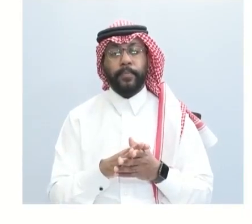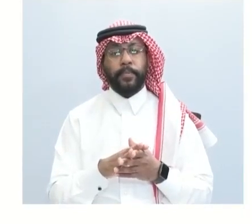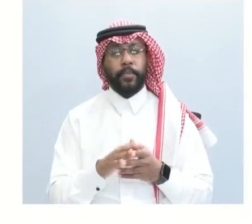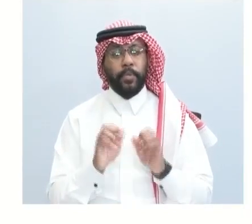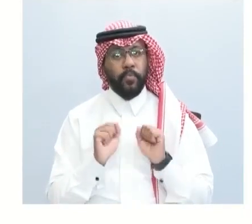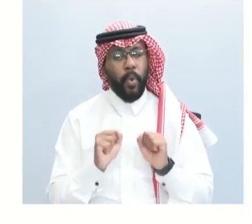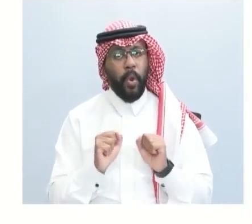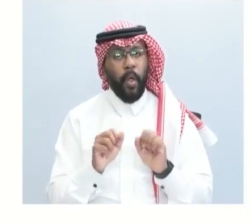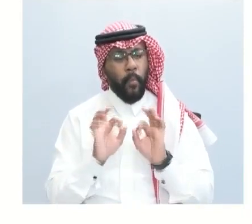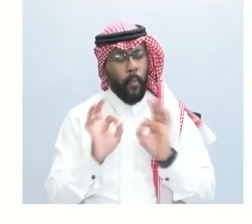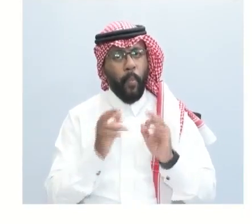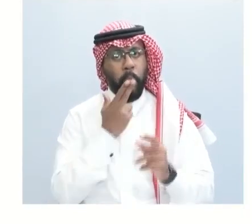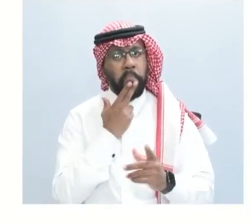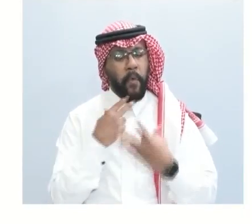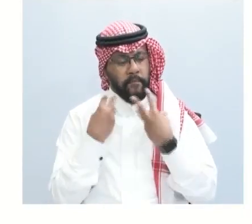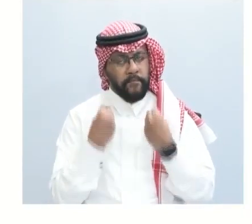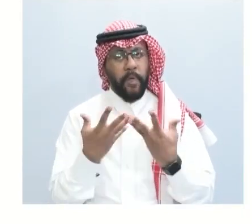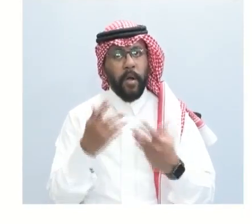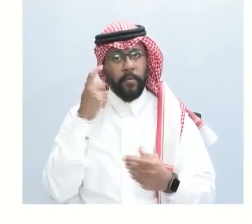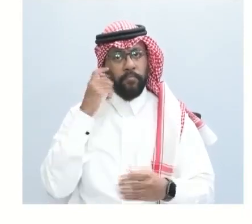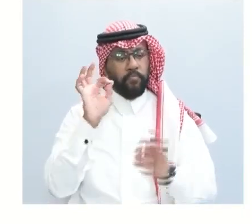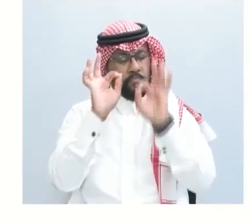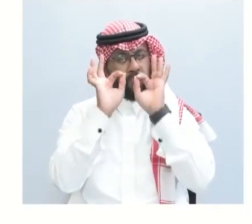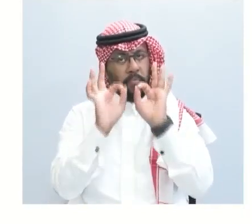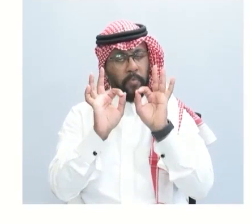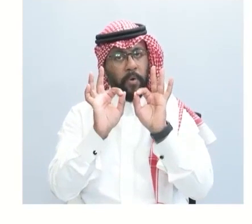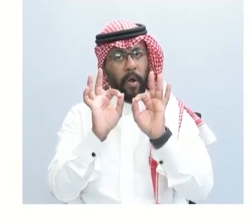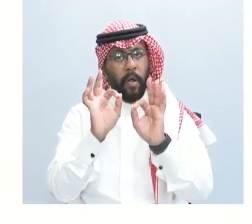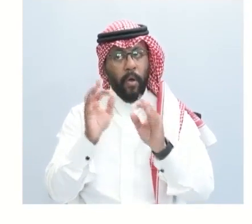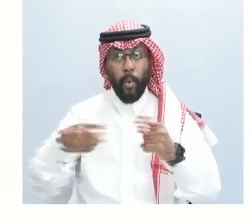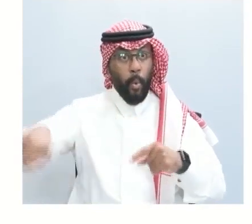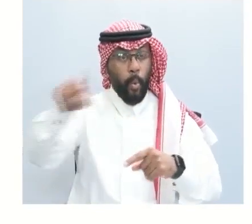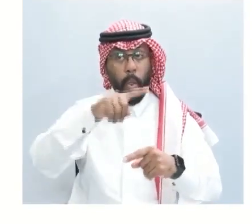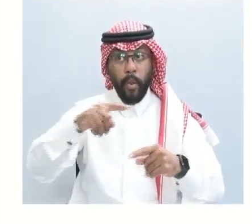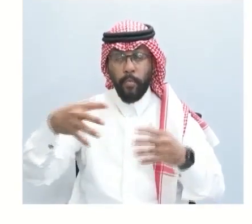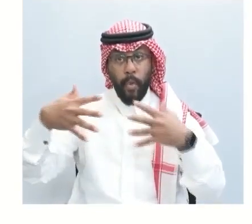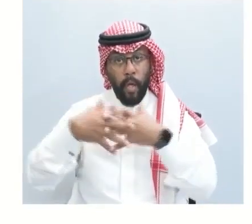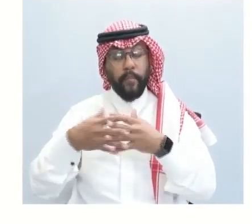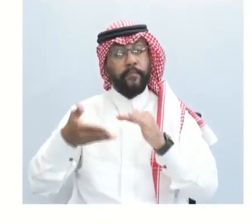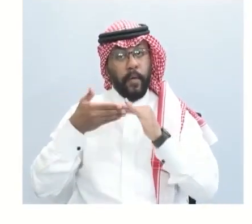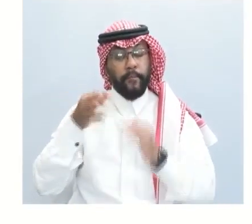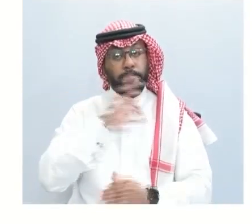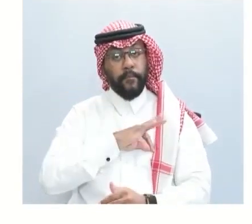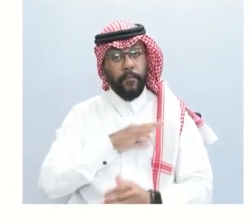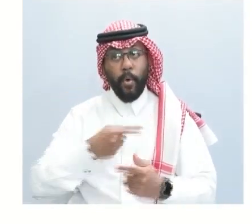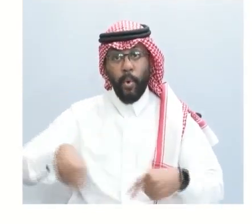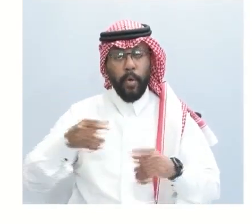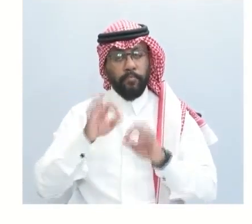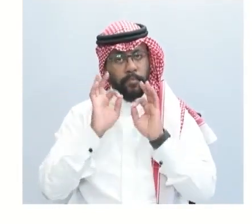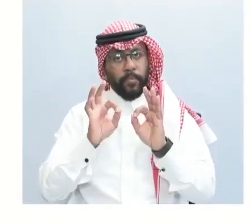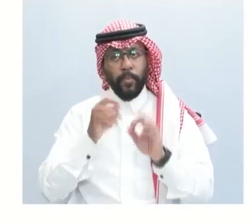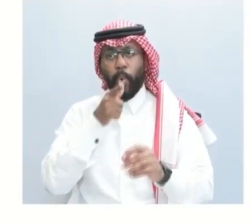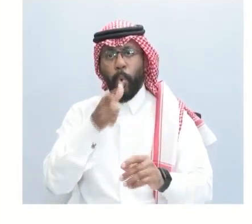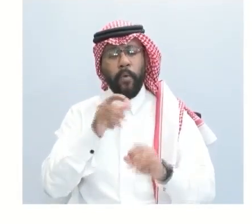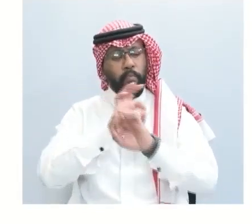حسن الاستشهاد حسن الاستشهاد وذكر ايضا الاراء وذكر الاقوال وتفني والرد بالدليل القاطع